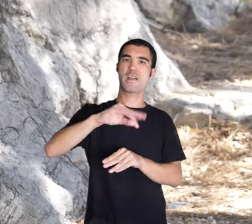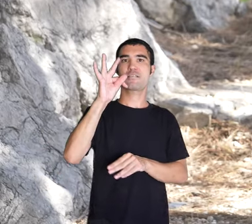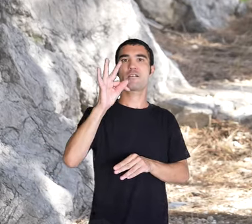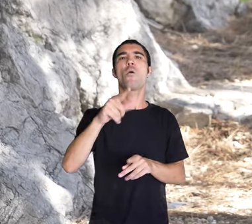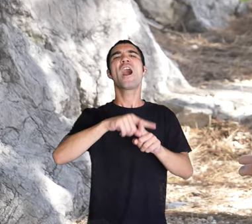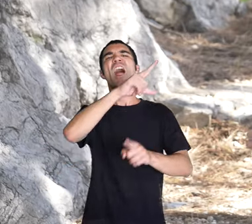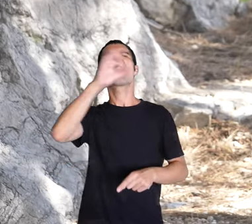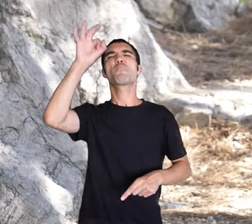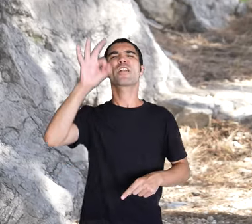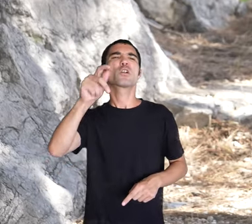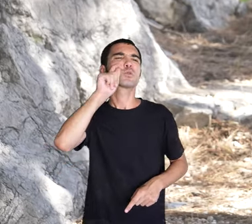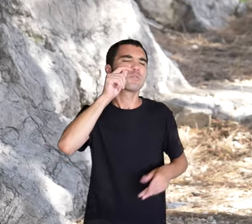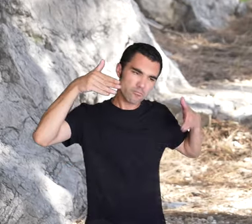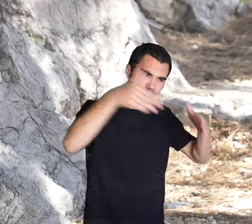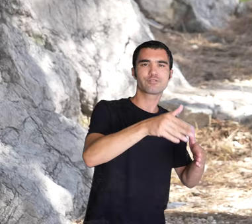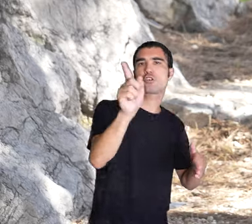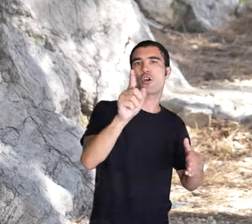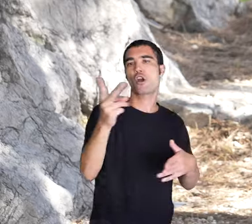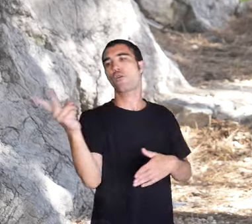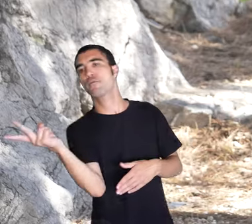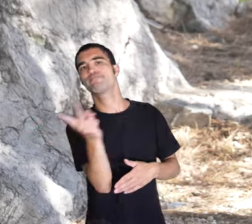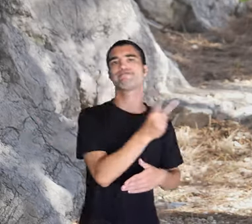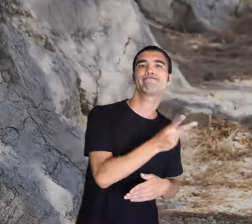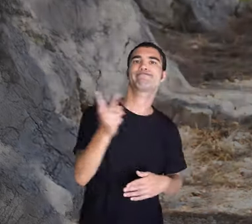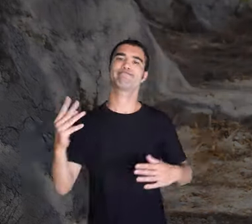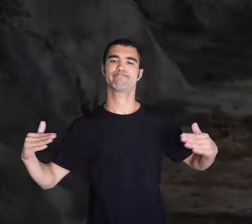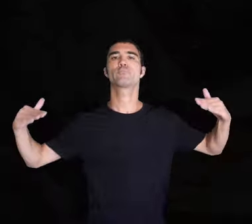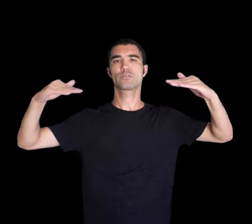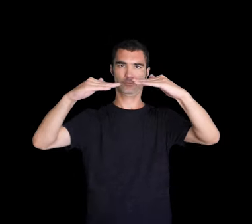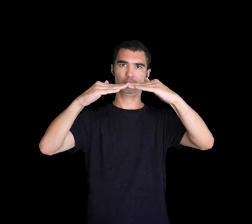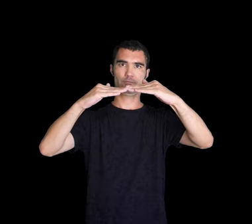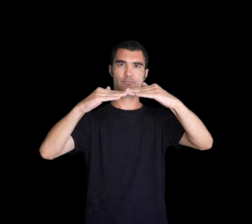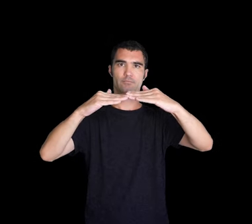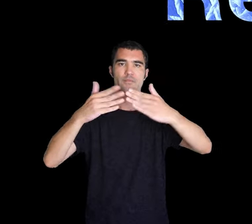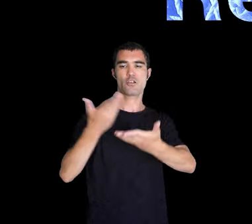turisme, sí que un bonus, o sigui, una manera sostenible.